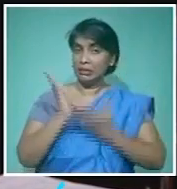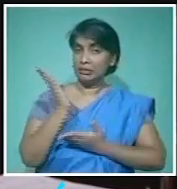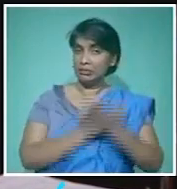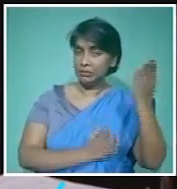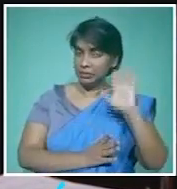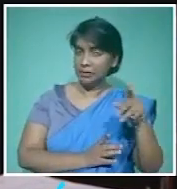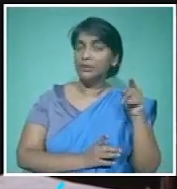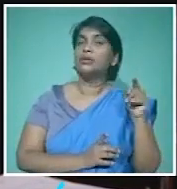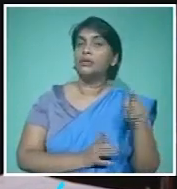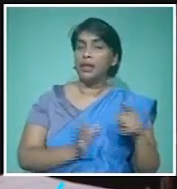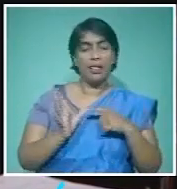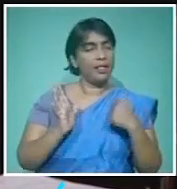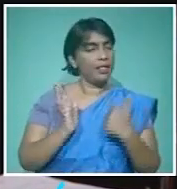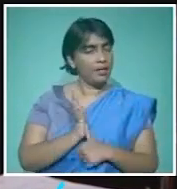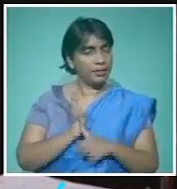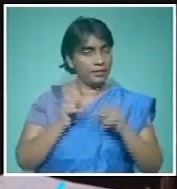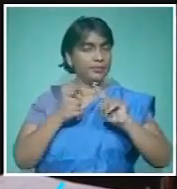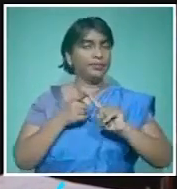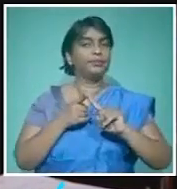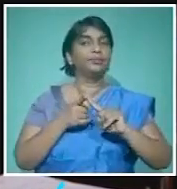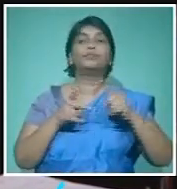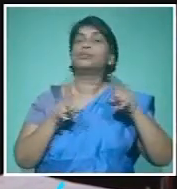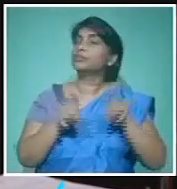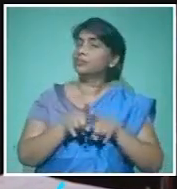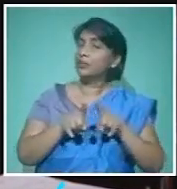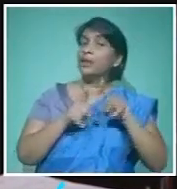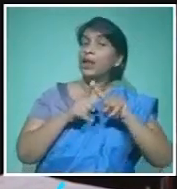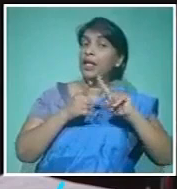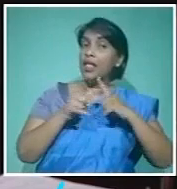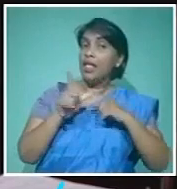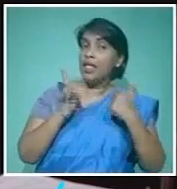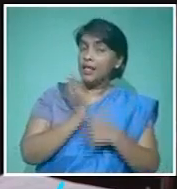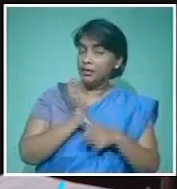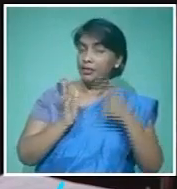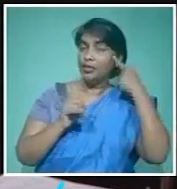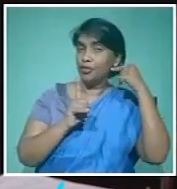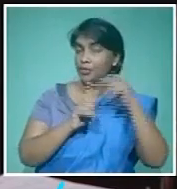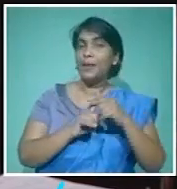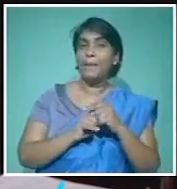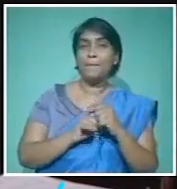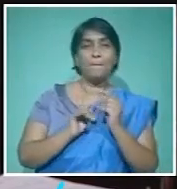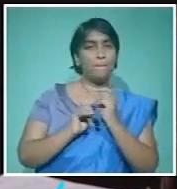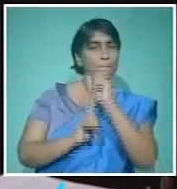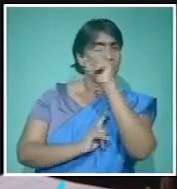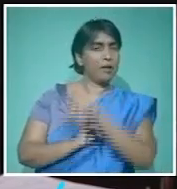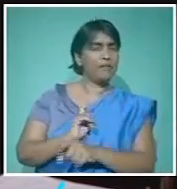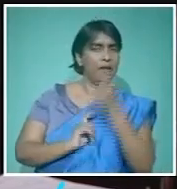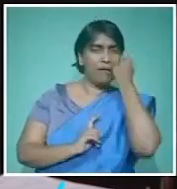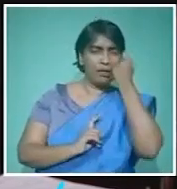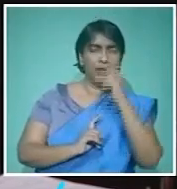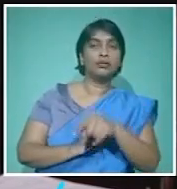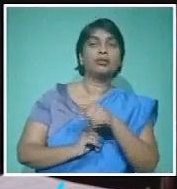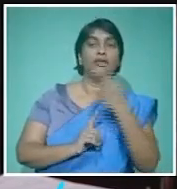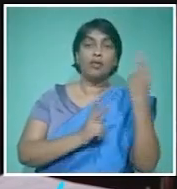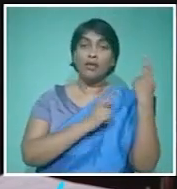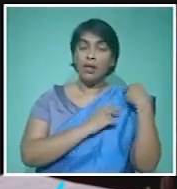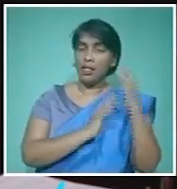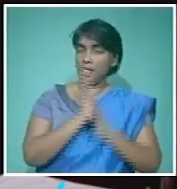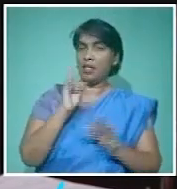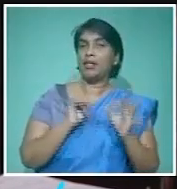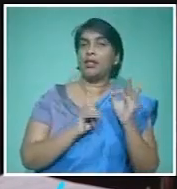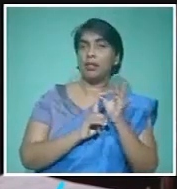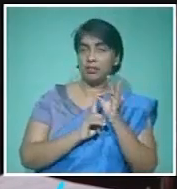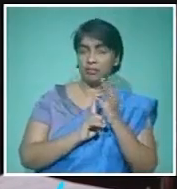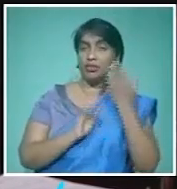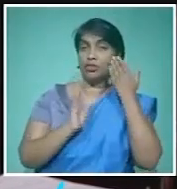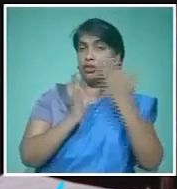ලද පනතත් ඒ වගේ මේ පනත පිළිබඳව පෞද්ගලික මන්ත්‍රී යෝජනාවක් නිසා අදාළ විෂය භාර අමාත්‍යවරයා විසින්